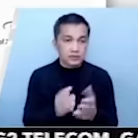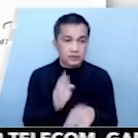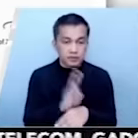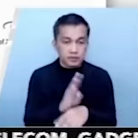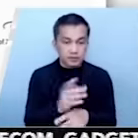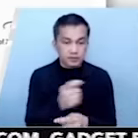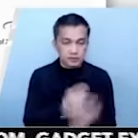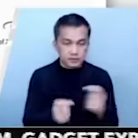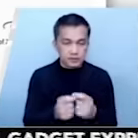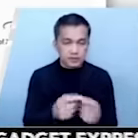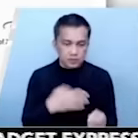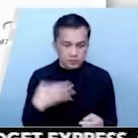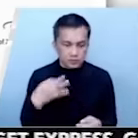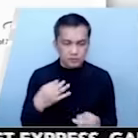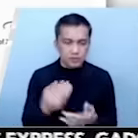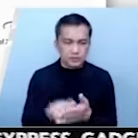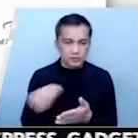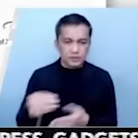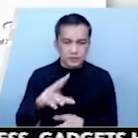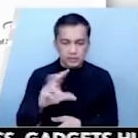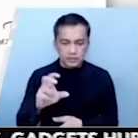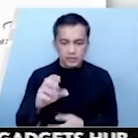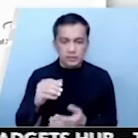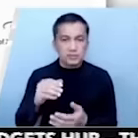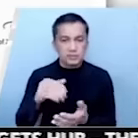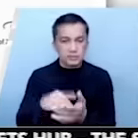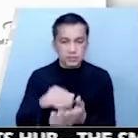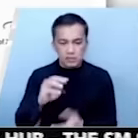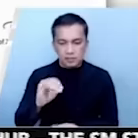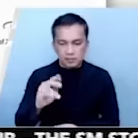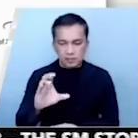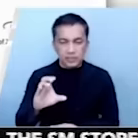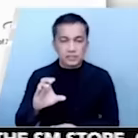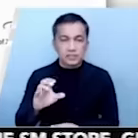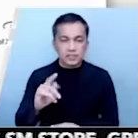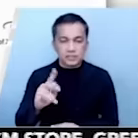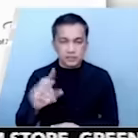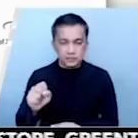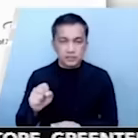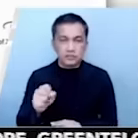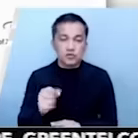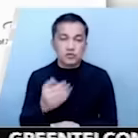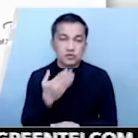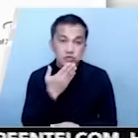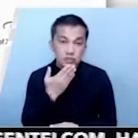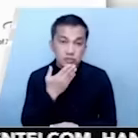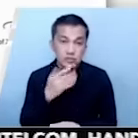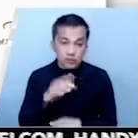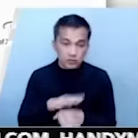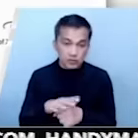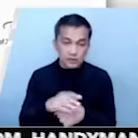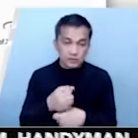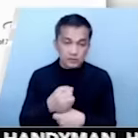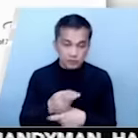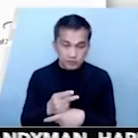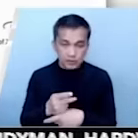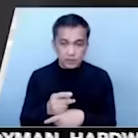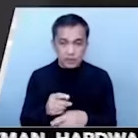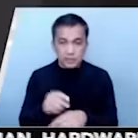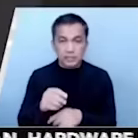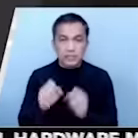ng hanggang 300,000 metric tons ng locally produced raw sugar. Kapalit nito, maaari silang mag-import sa